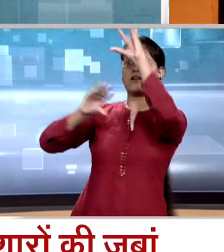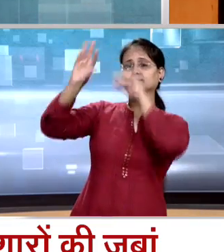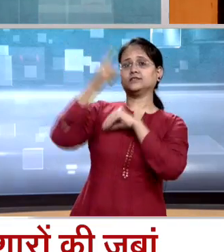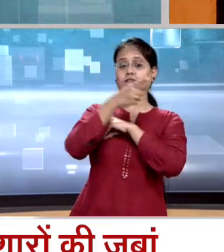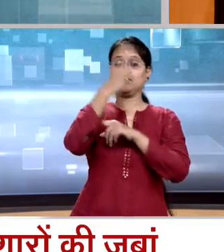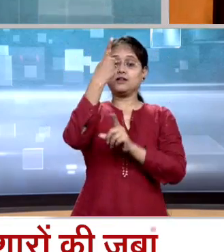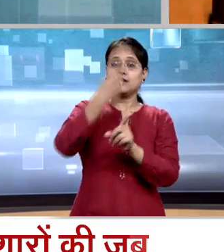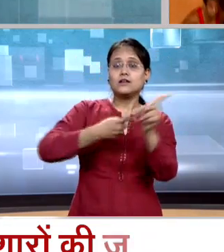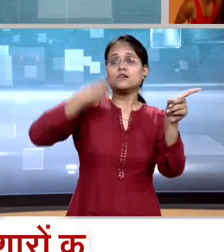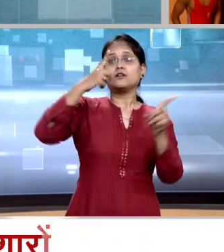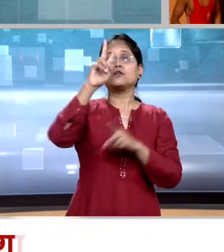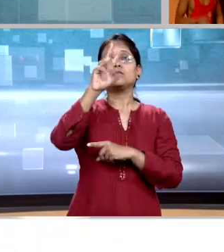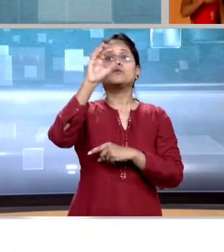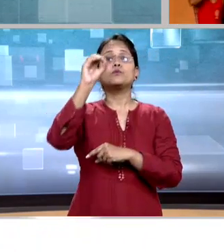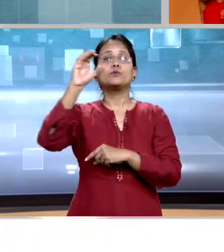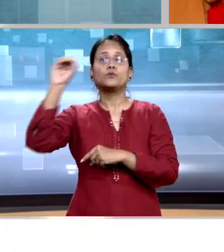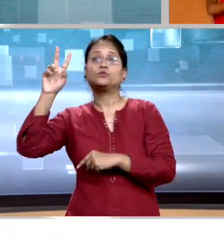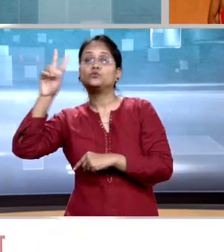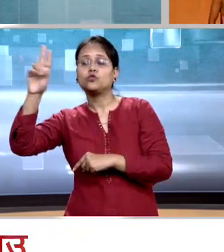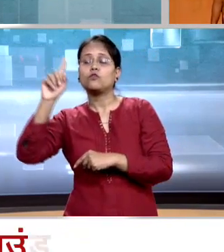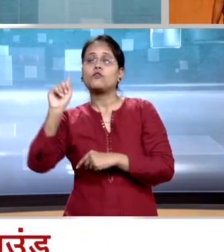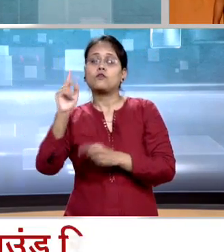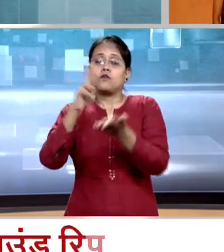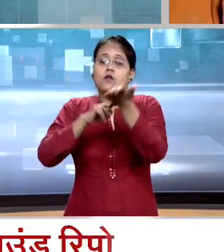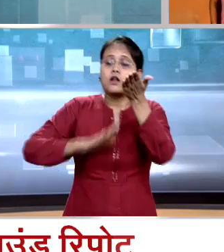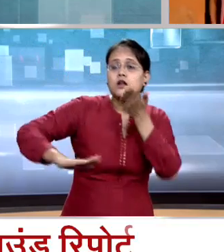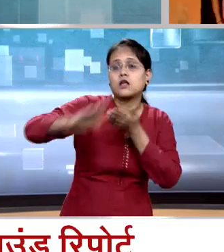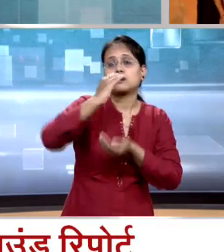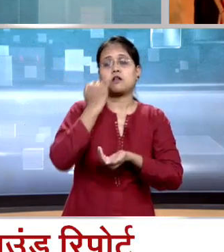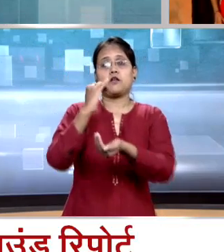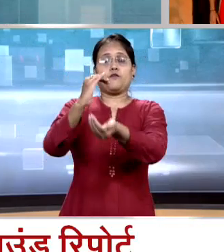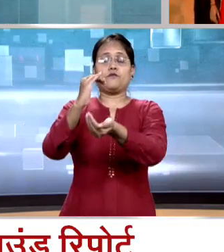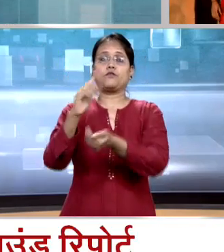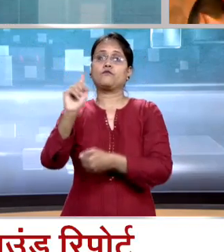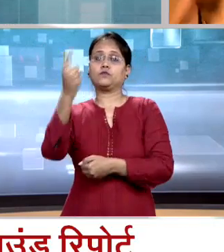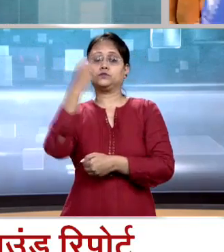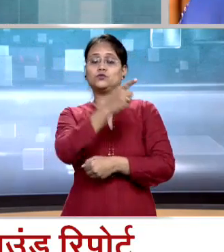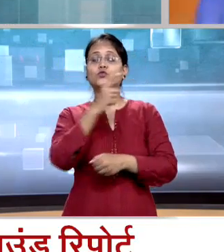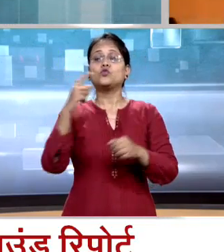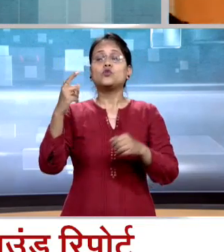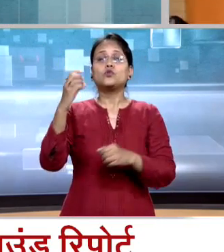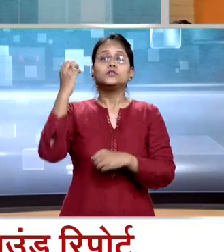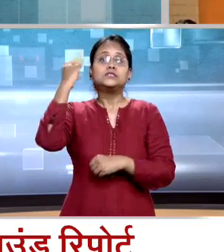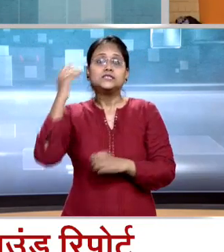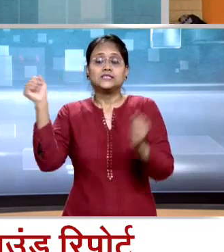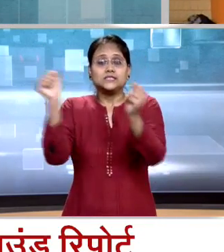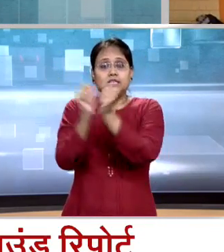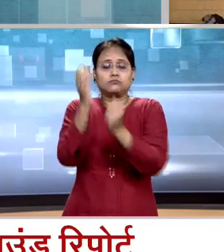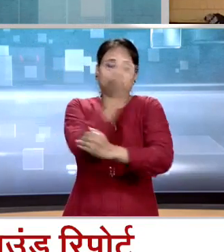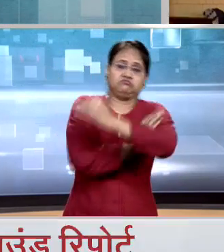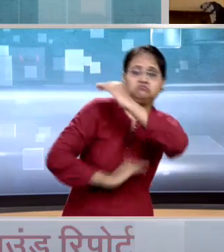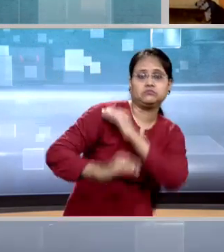साल 2002 में पहला नेशनल अवार्ड जीता, जिसमें उन्होंने कुश्ती सामान्य खिलाड़ी के साथ लड़ी थी।